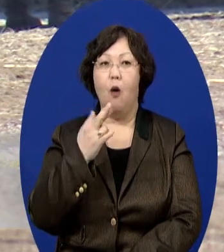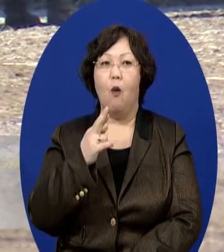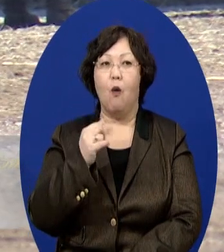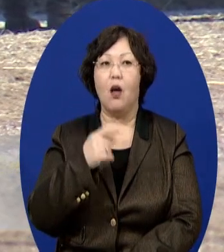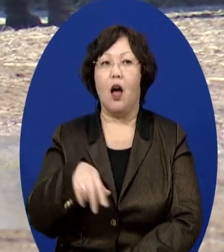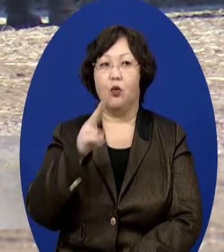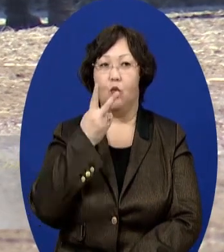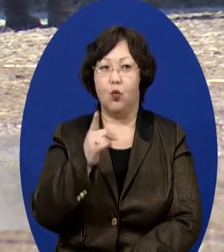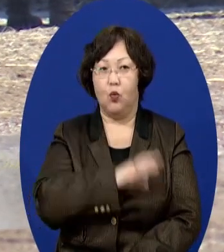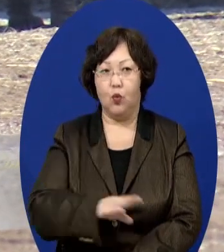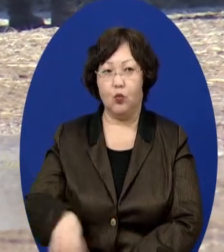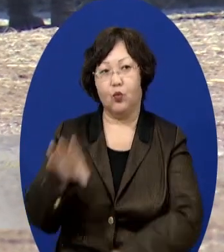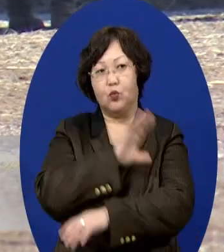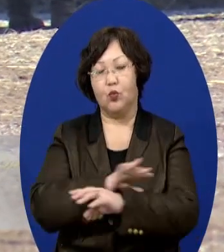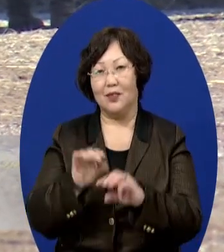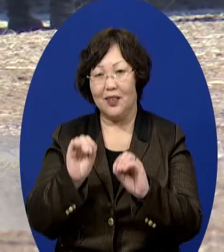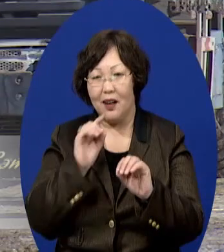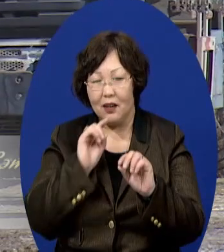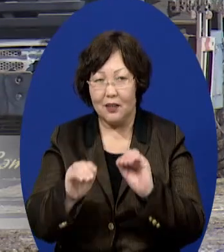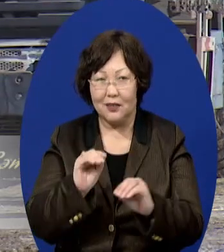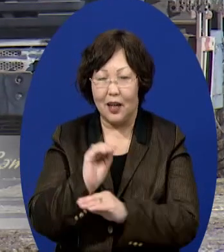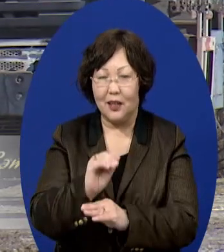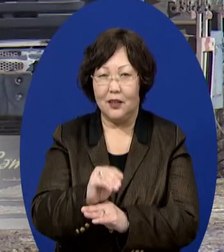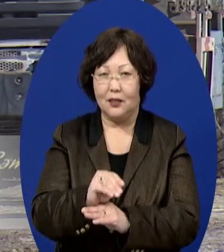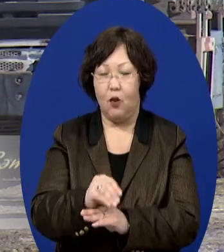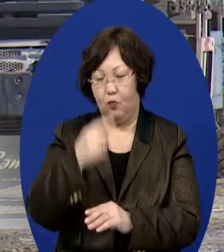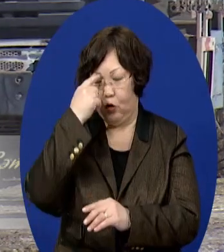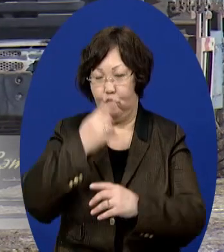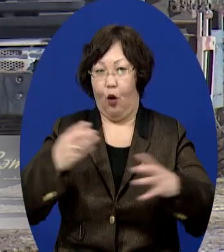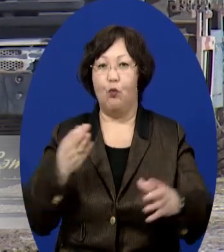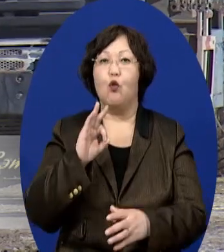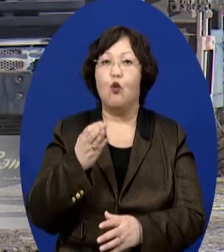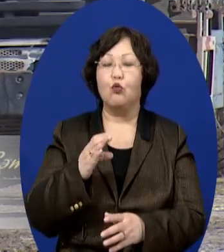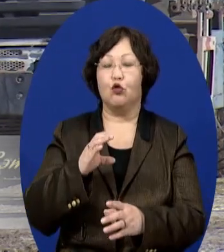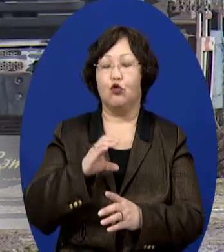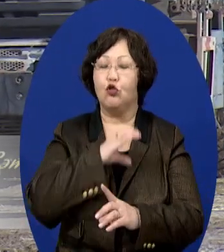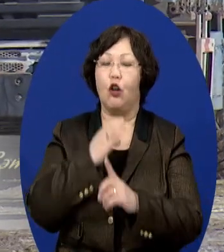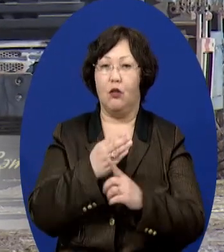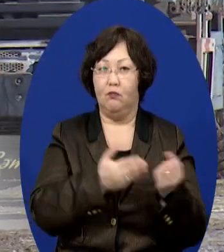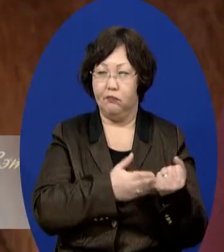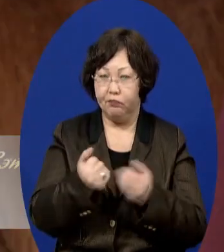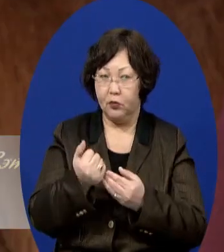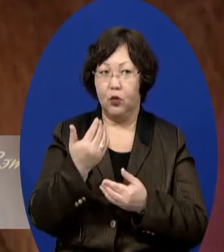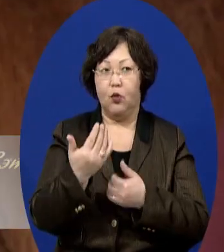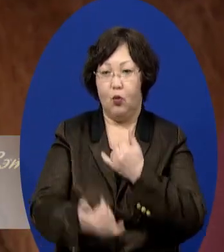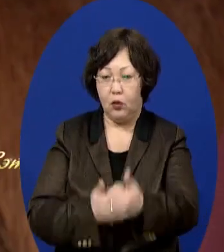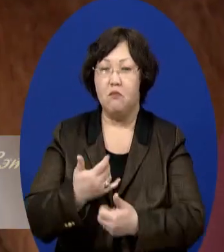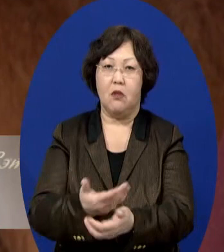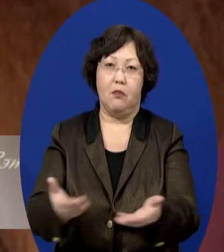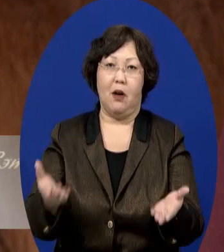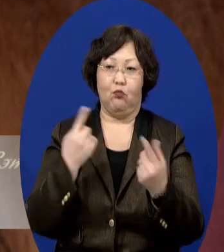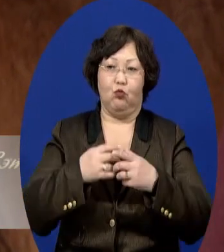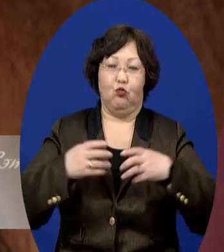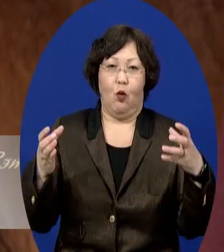хөвгтөө сургаад ингээд явна гэдэг чинь ерөөсөө л Монголын том өв соёл. Энийг бас нэг авч явж байгаа хүмүүсл гэж ойлгодог шүү дээ. Ер нь тэгээд